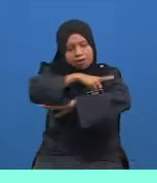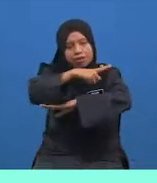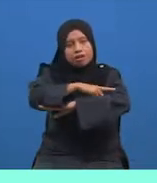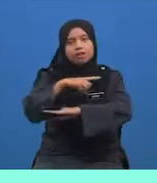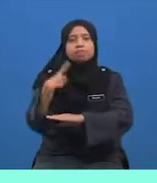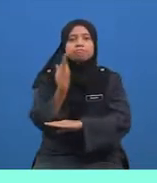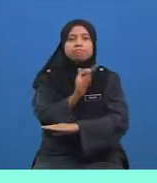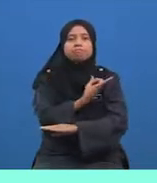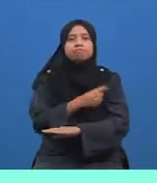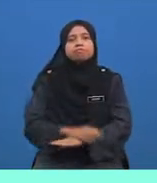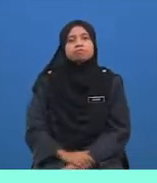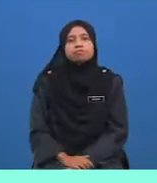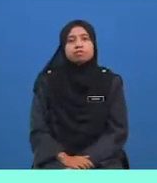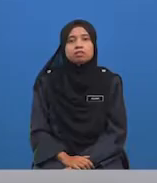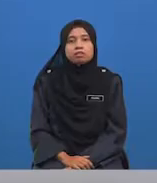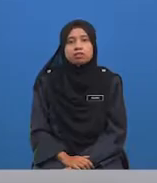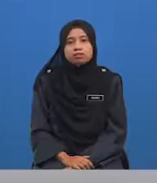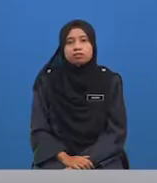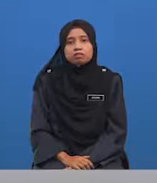ya.